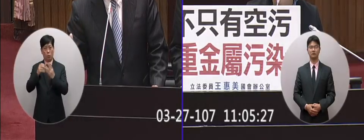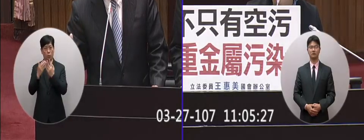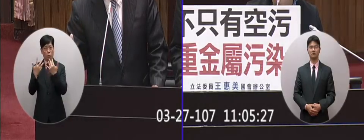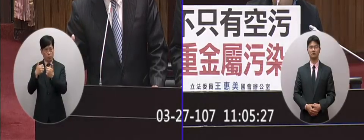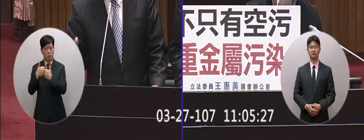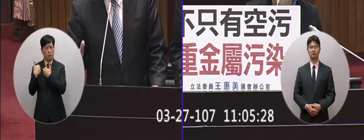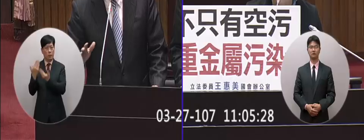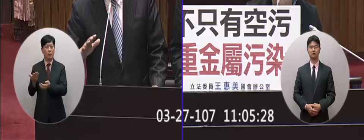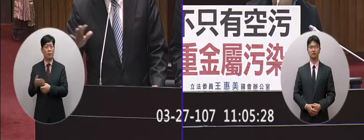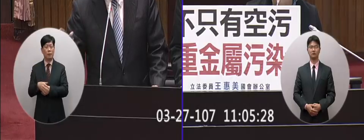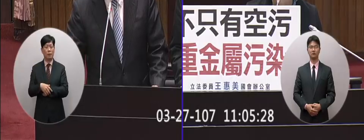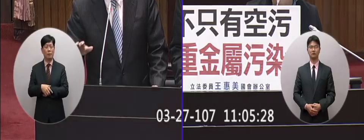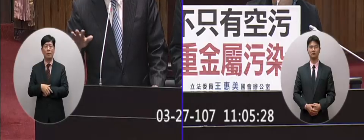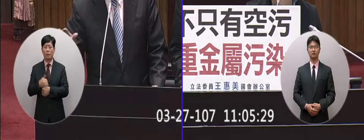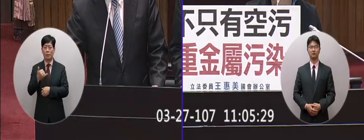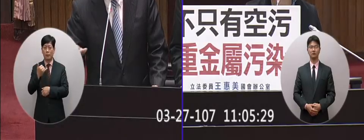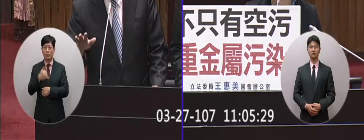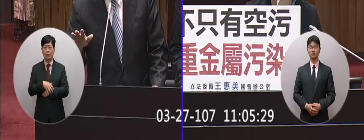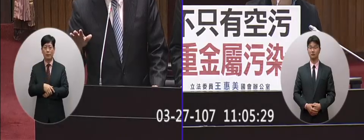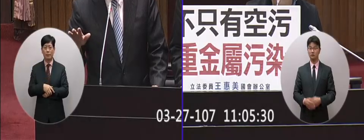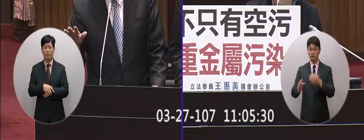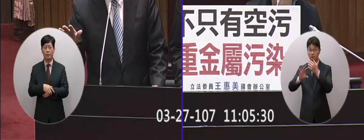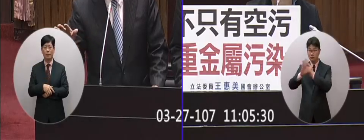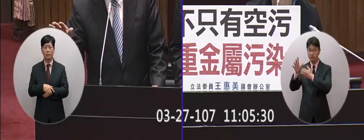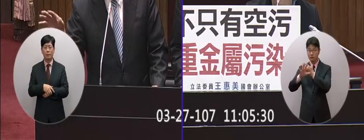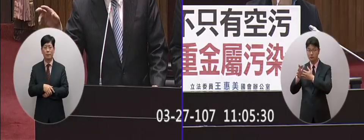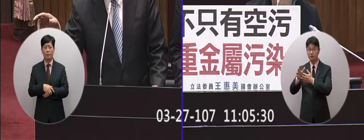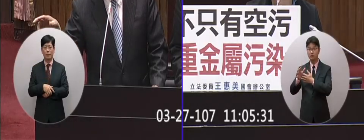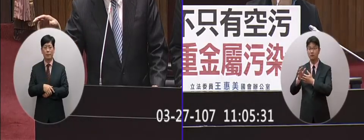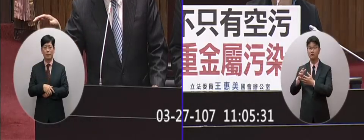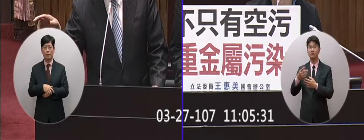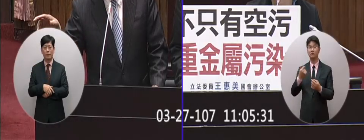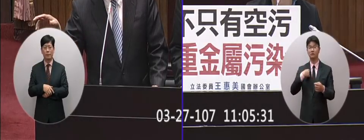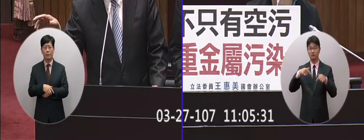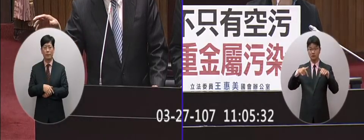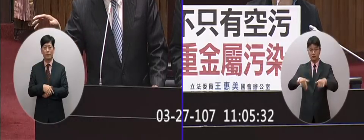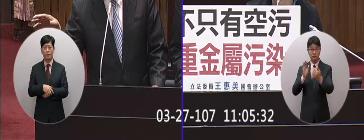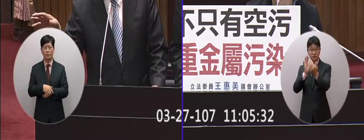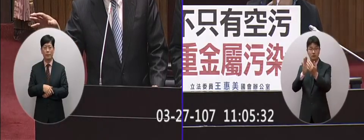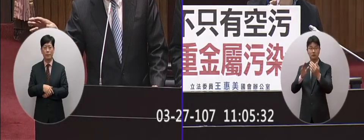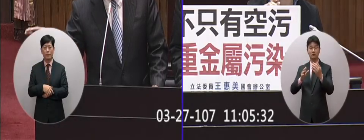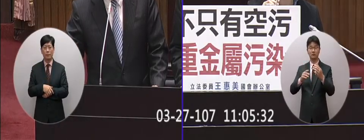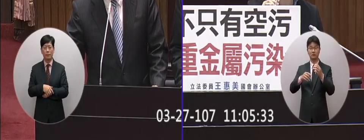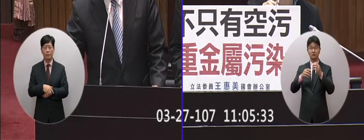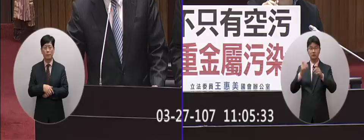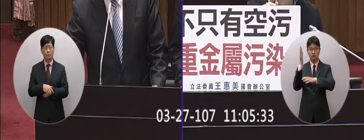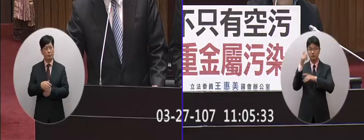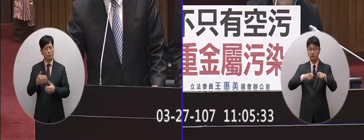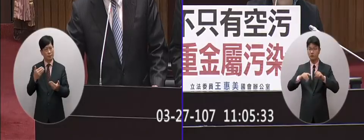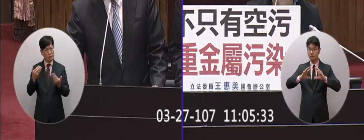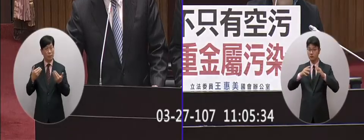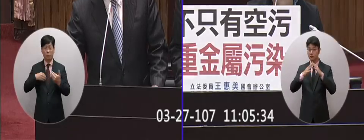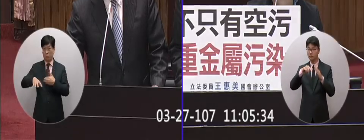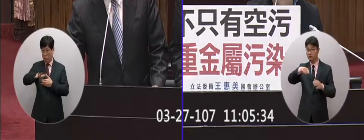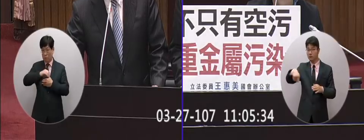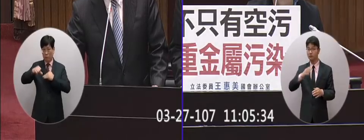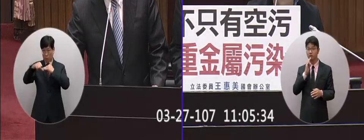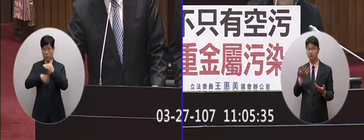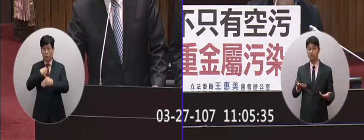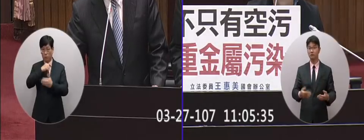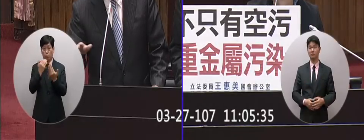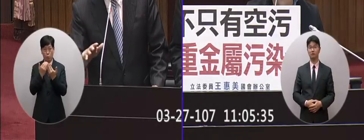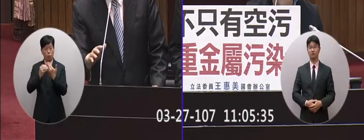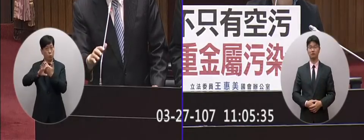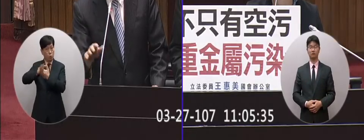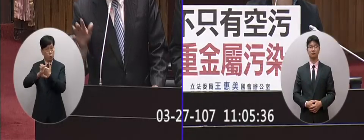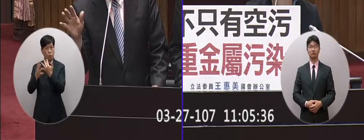机会来 海外的，就是我们南向政策的这些国家吗？ 几乎是所有进到台湾的这